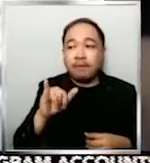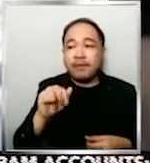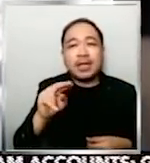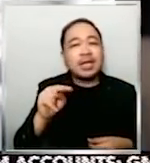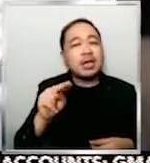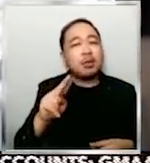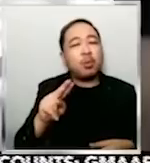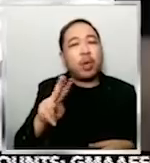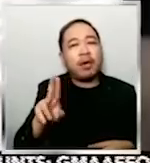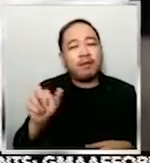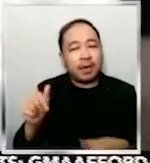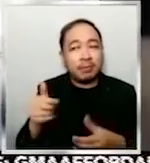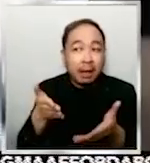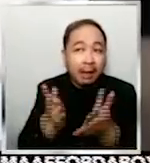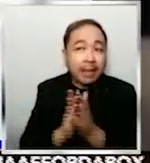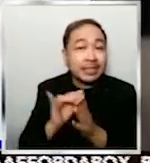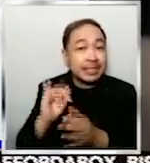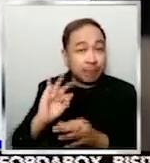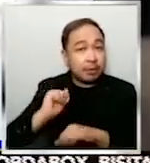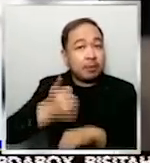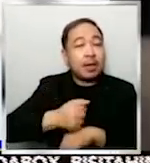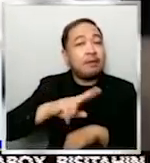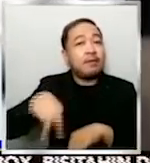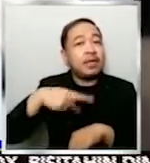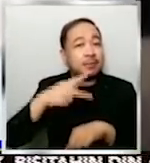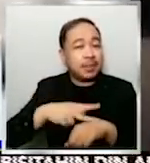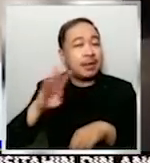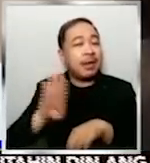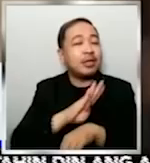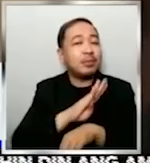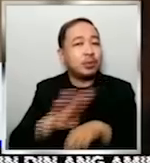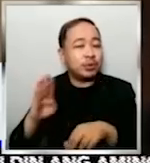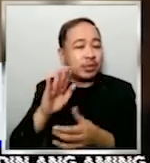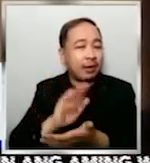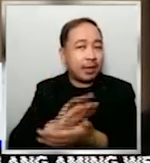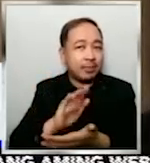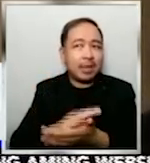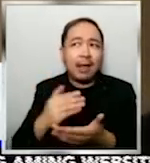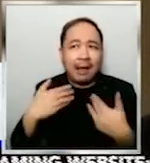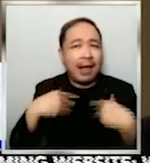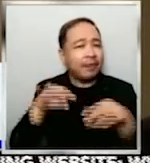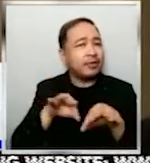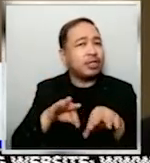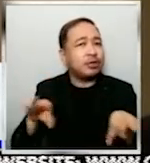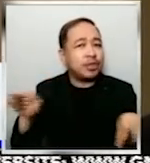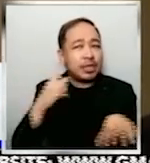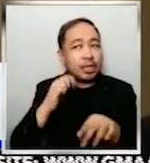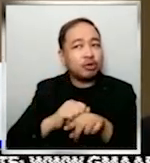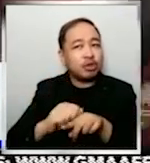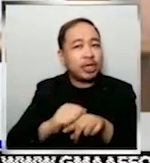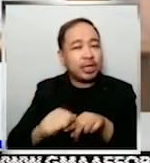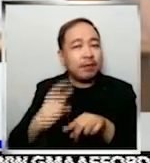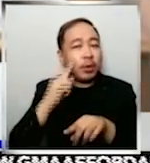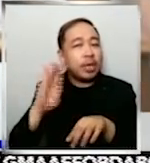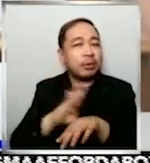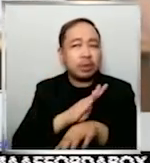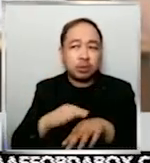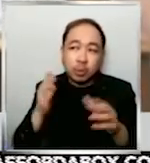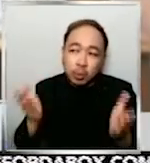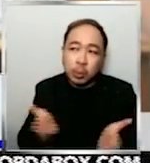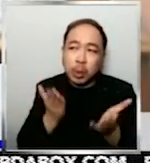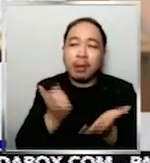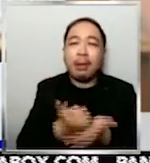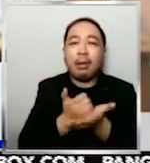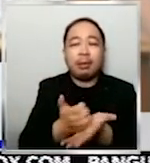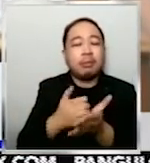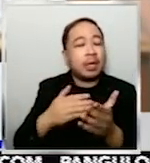Entrepreneurs Academy na may degree program at training para sa entrepreneurship para matulungang umangat ang ekonomiya ng bansa. Lumagda at